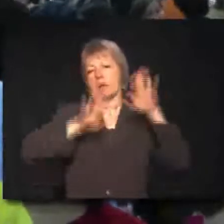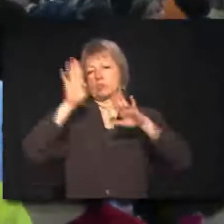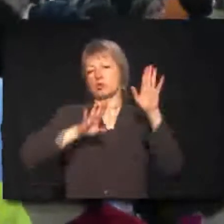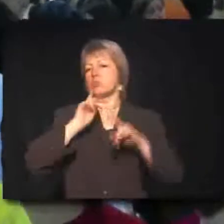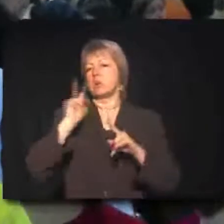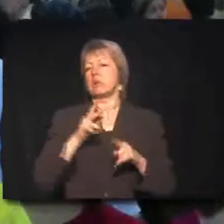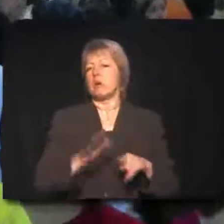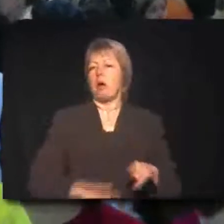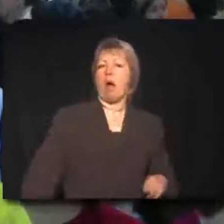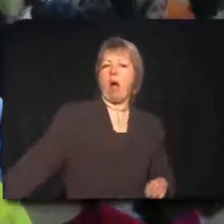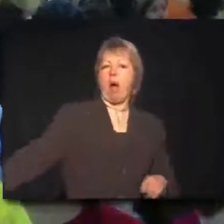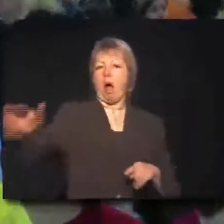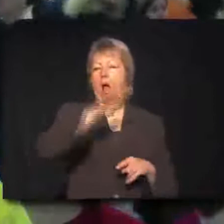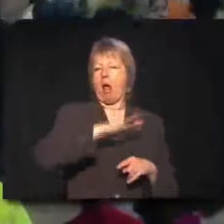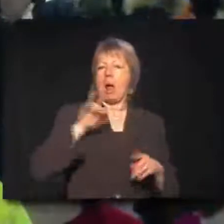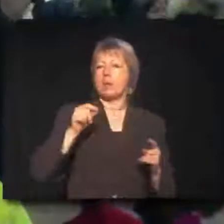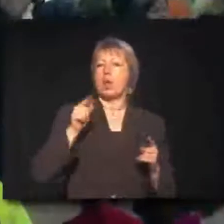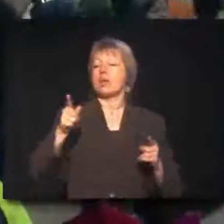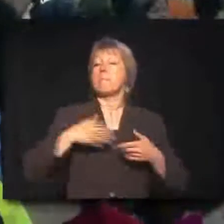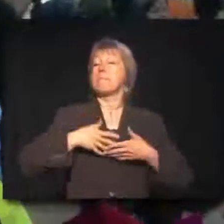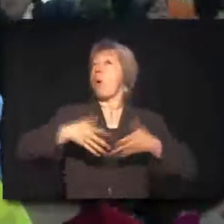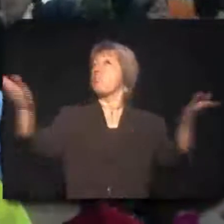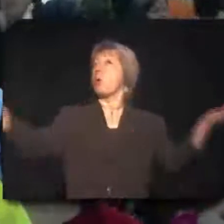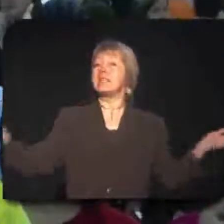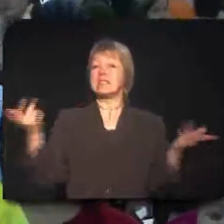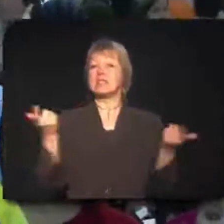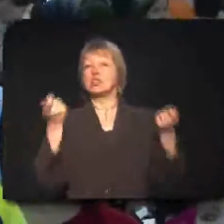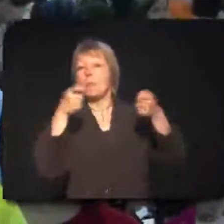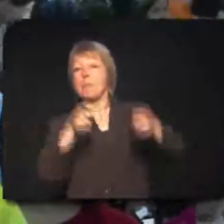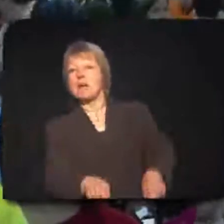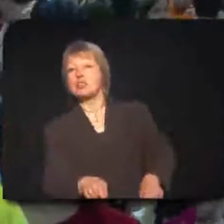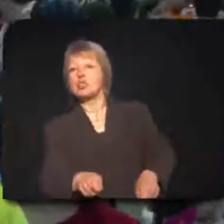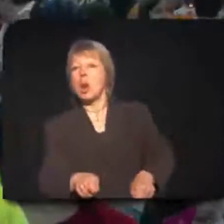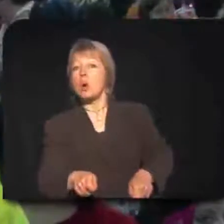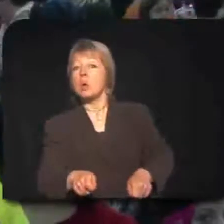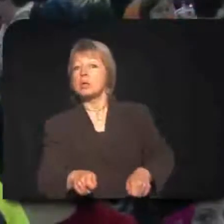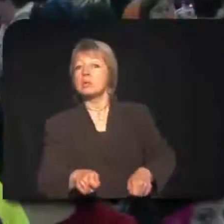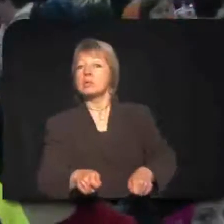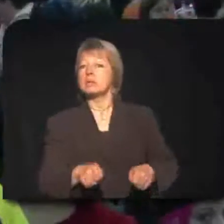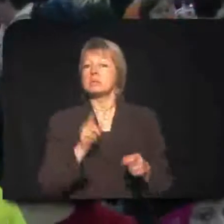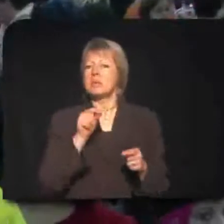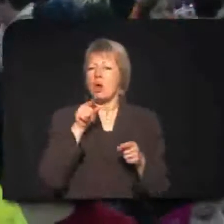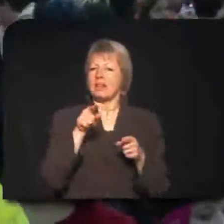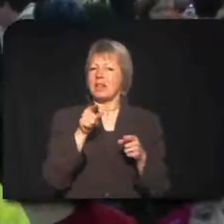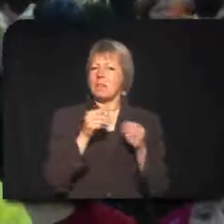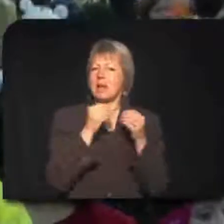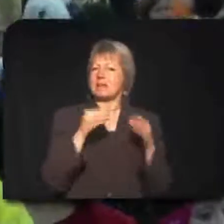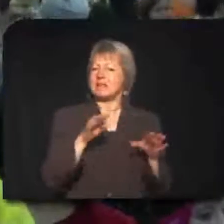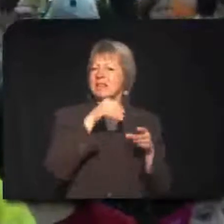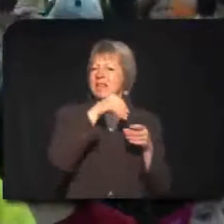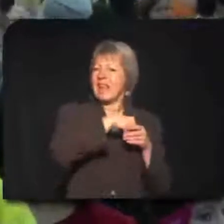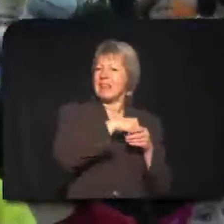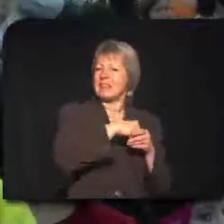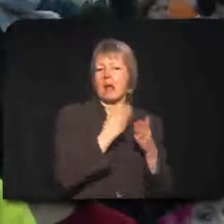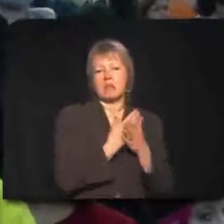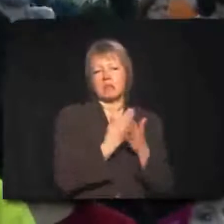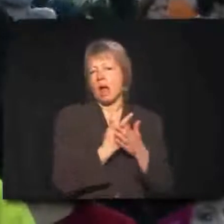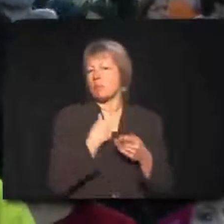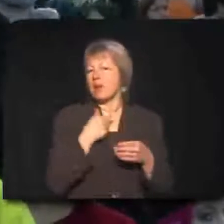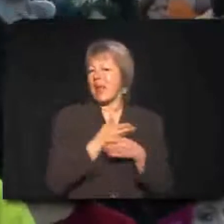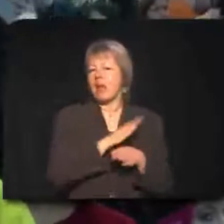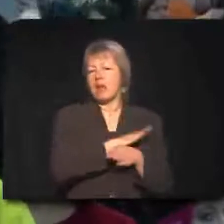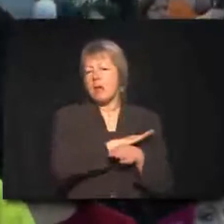dort ein populistischer Beschluss getroffen wird dann werden diesen Minderheiten nicht respektiert deswegen bin ich gegen alle Anträge